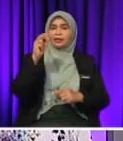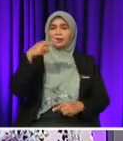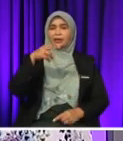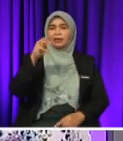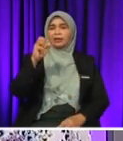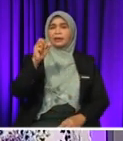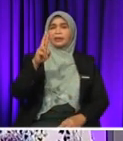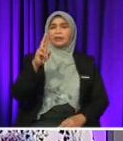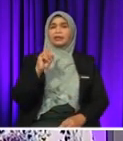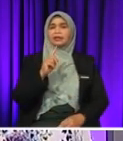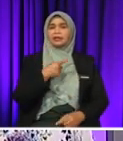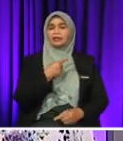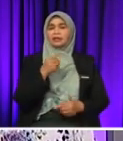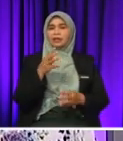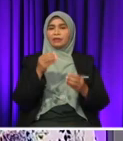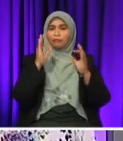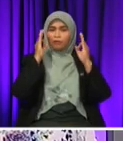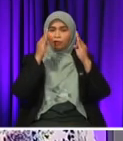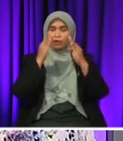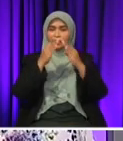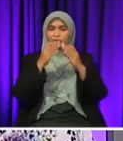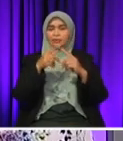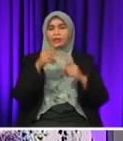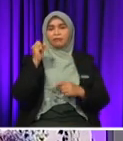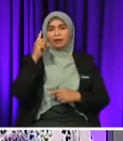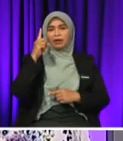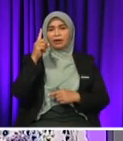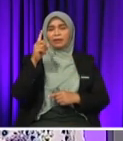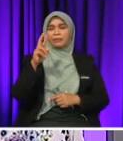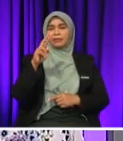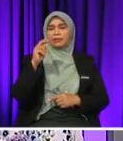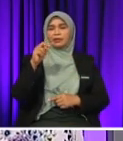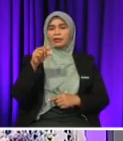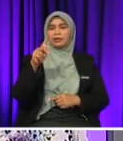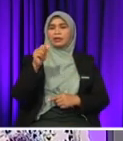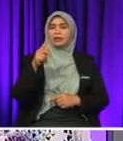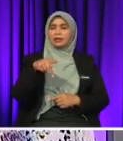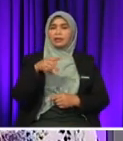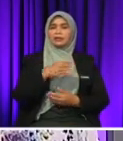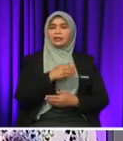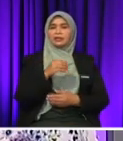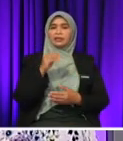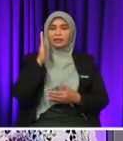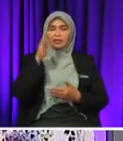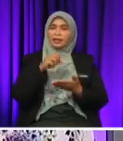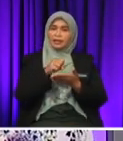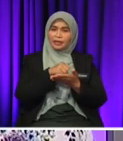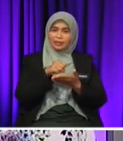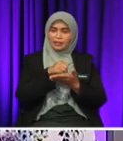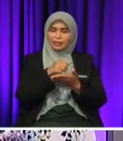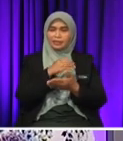memahami maksud lengkap memahami masuk saja kemudian kita akan menganalisis saja dan juga mengkritik